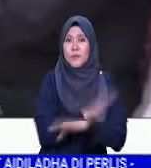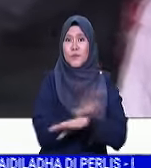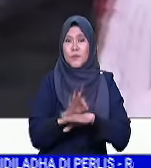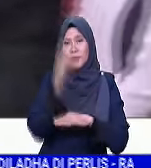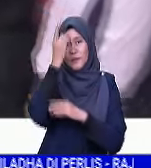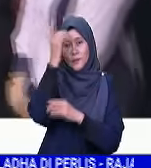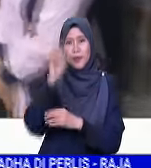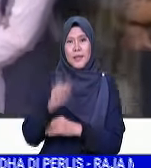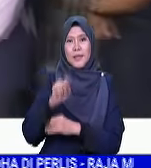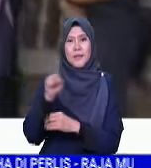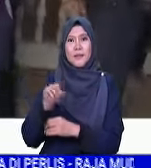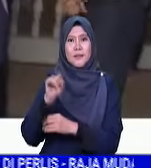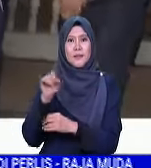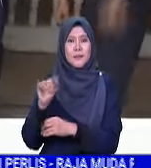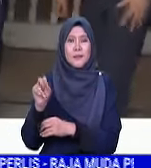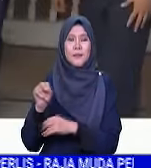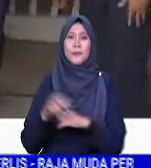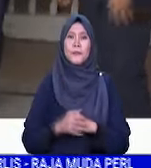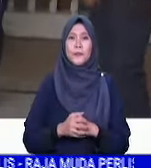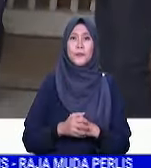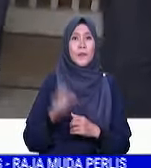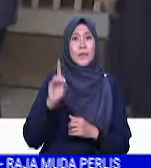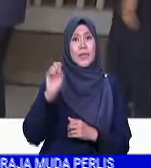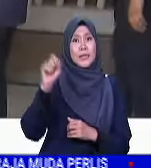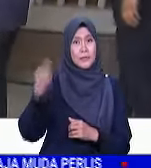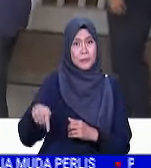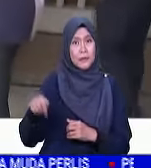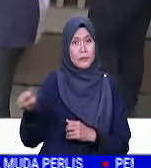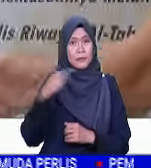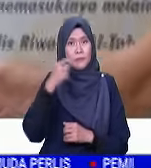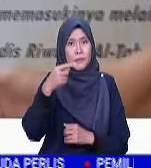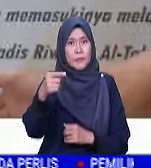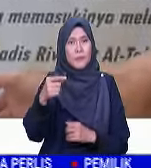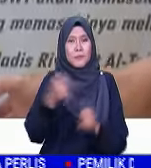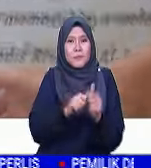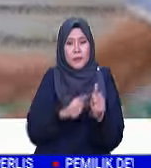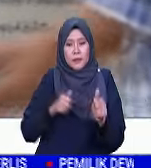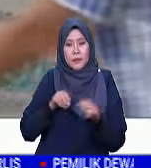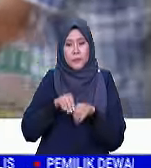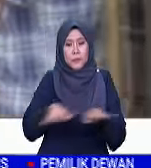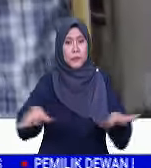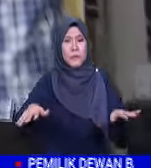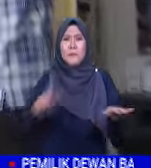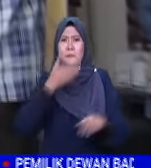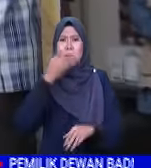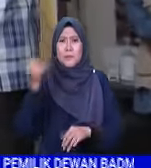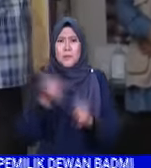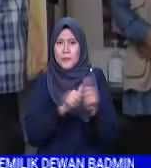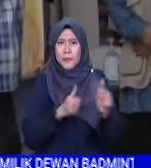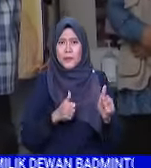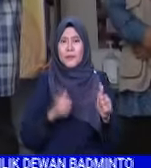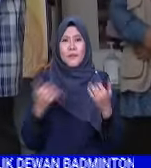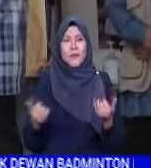Dato' Azizah Mohamad Dun di Beaufort. DSP Yusof Zaki menegaskan pencegahan jangkitan pandemik adalah lebih baik,